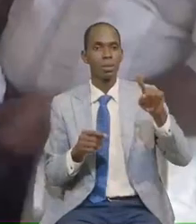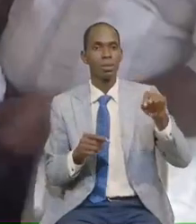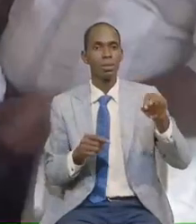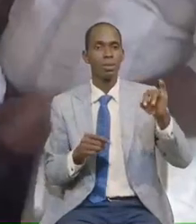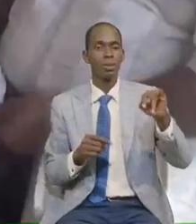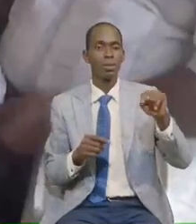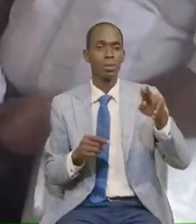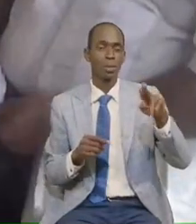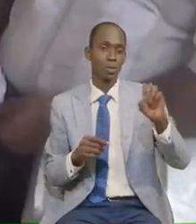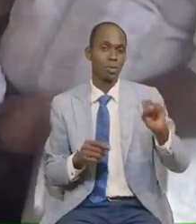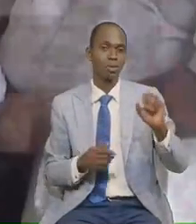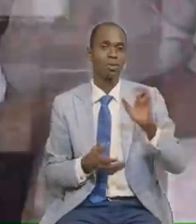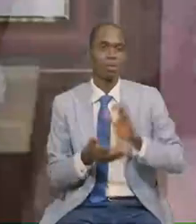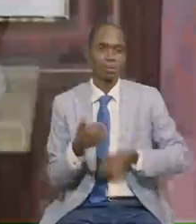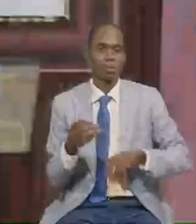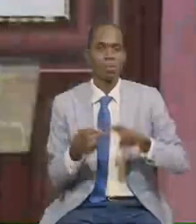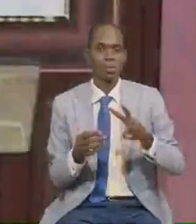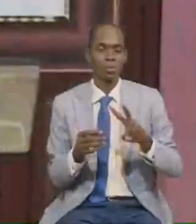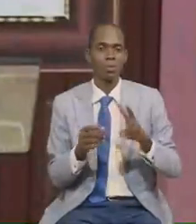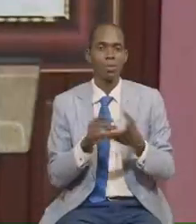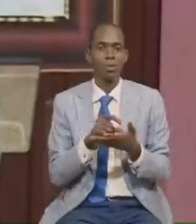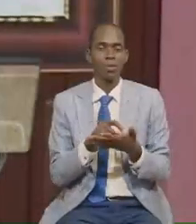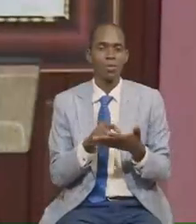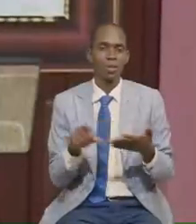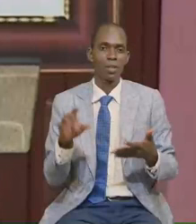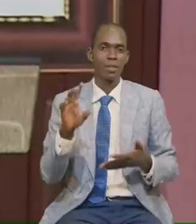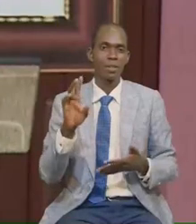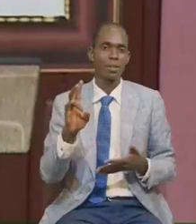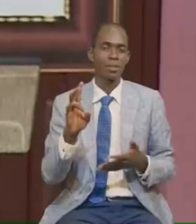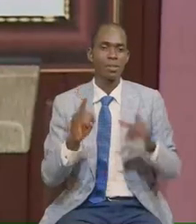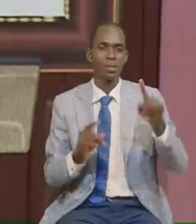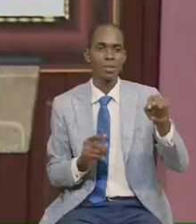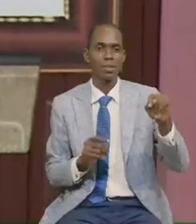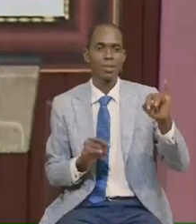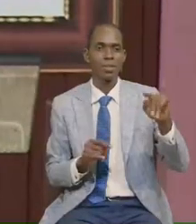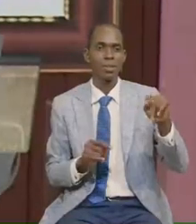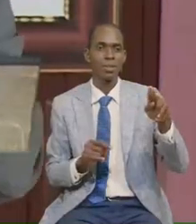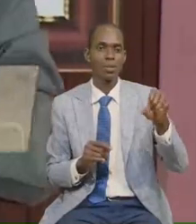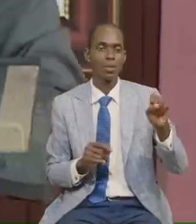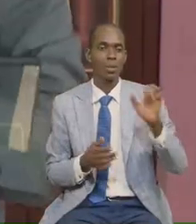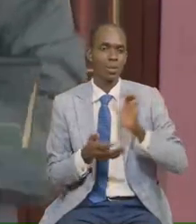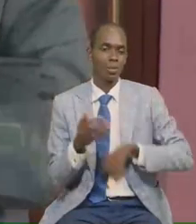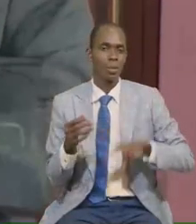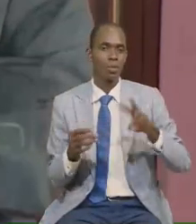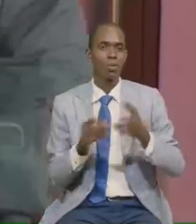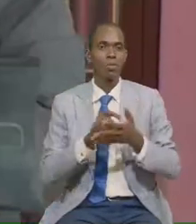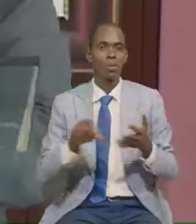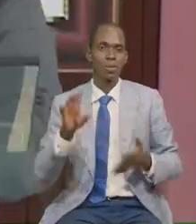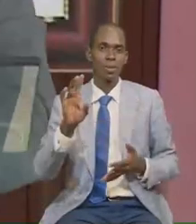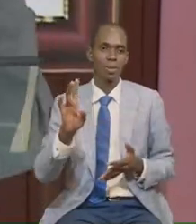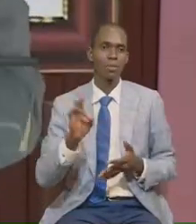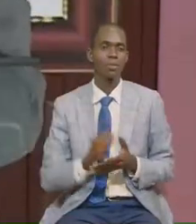verset 7 en titre chapitre 2 verset 7